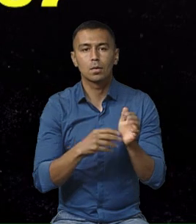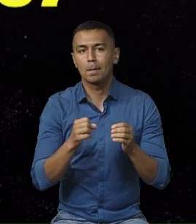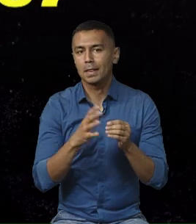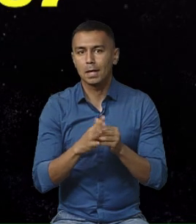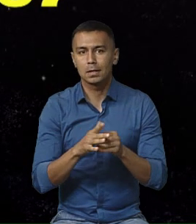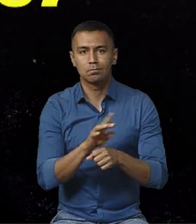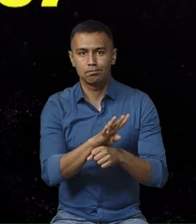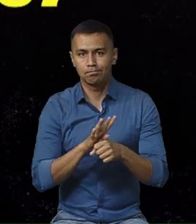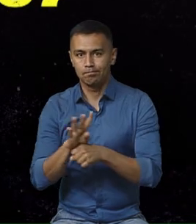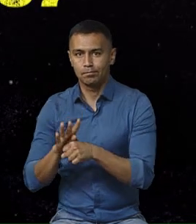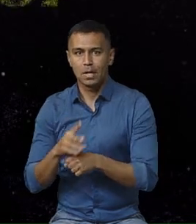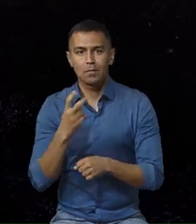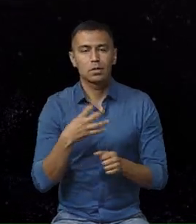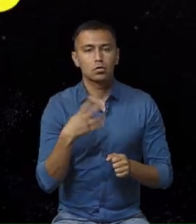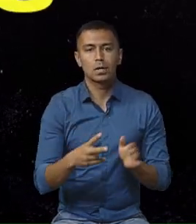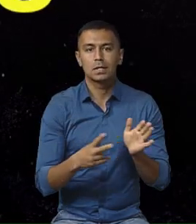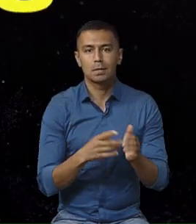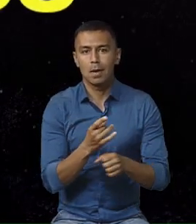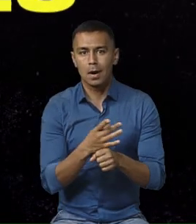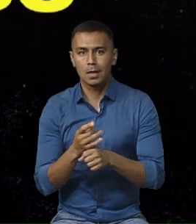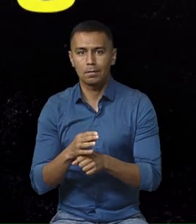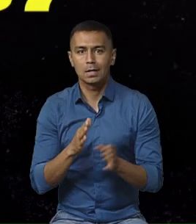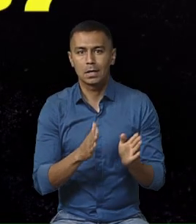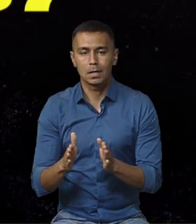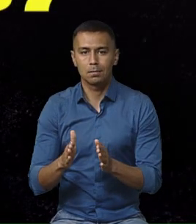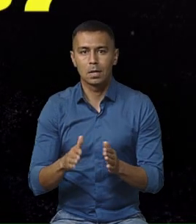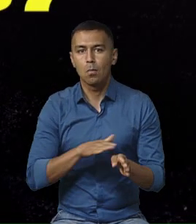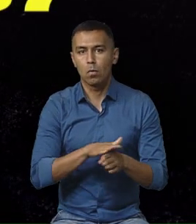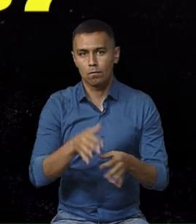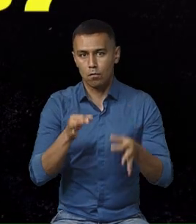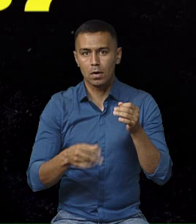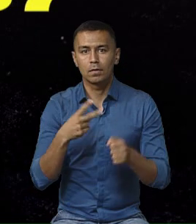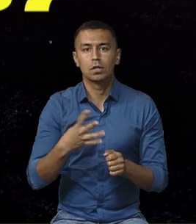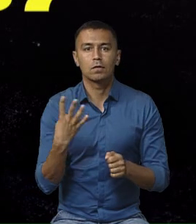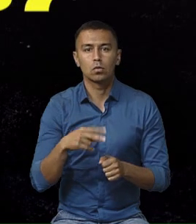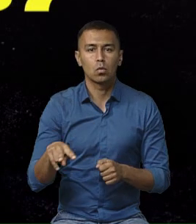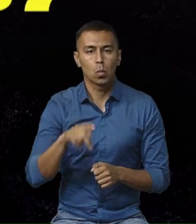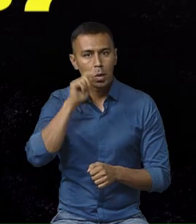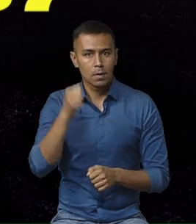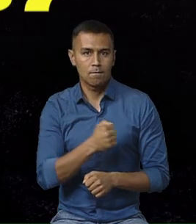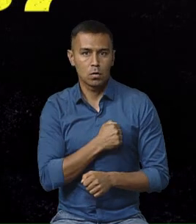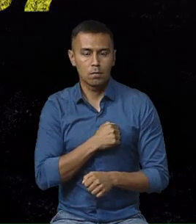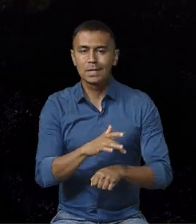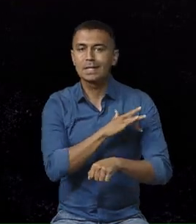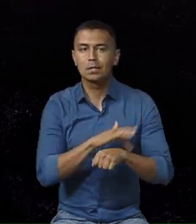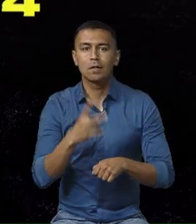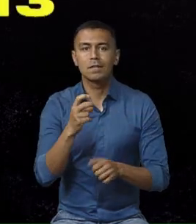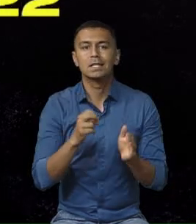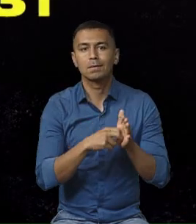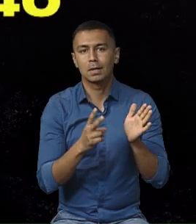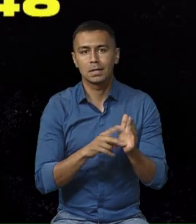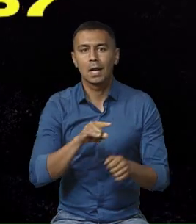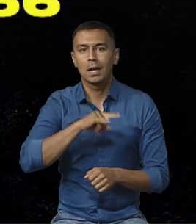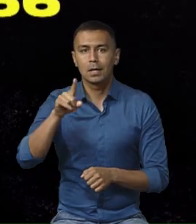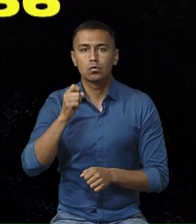815 артилерійських систем та 247 реактивних систем залпового вогню. Від 24 лютого українськими військовими знищено 217